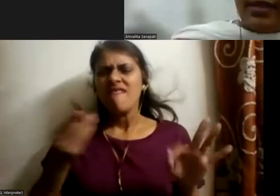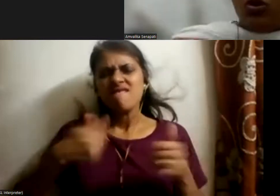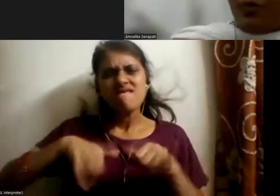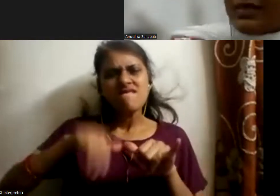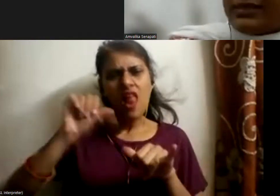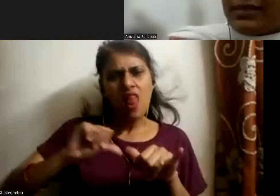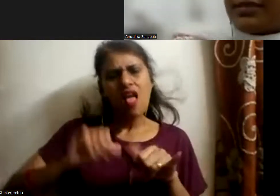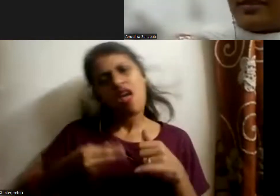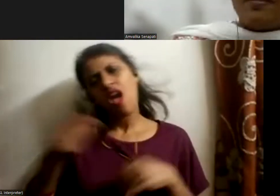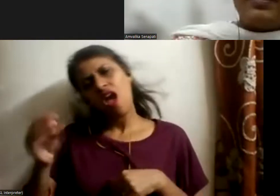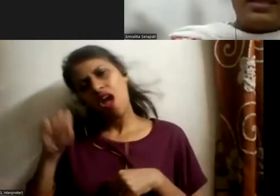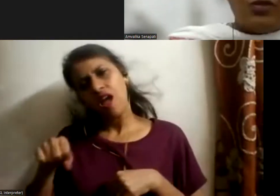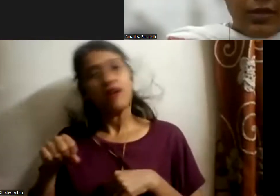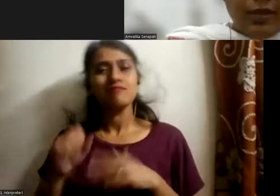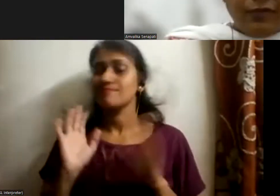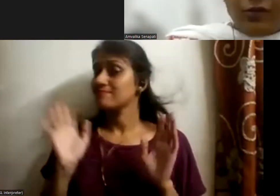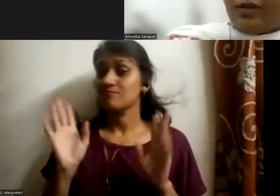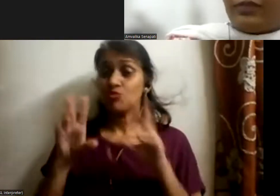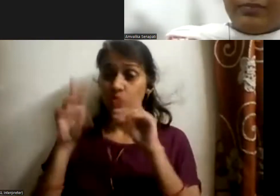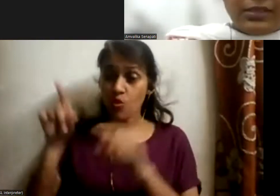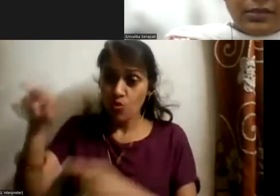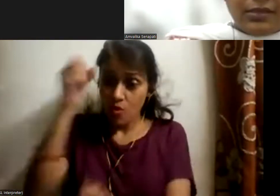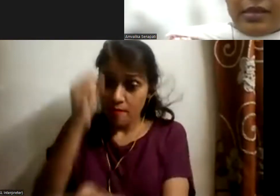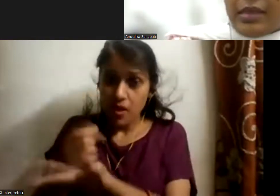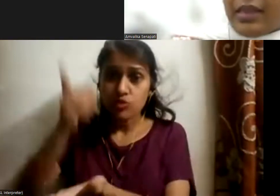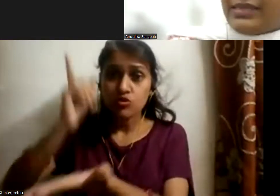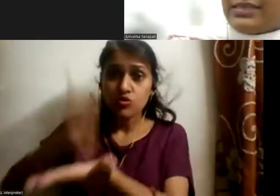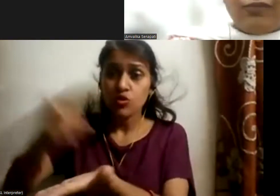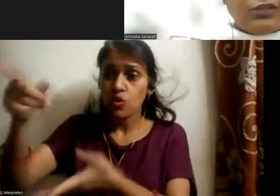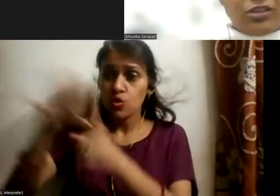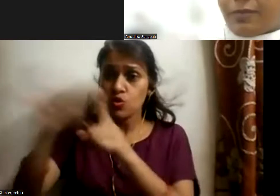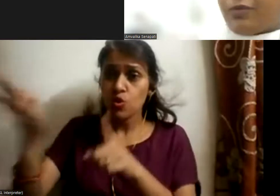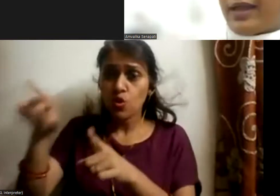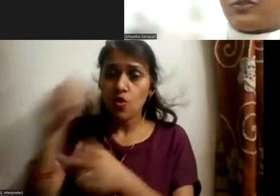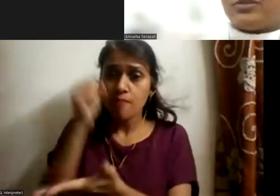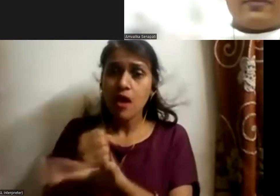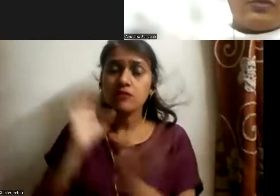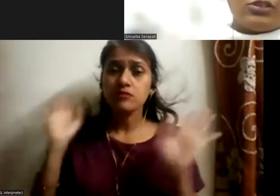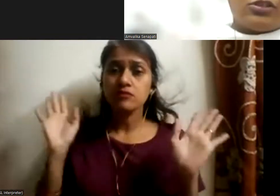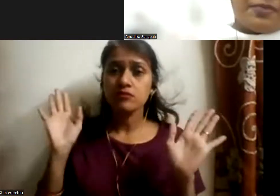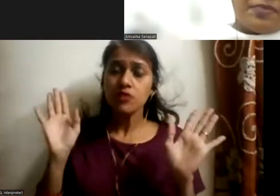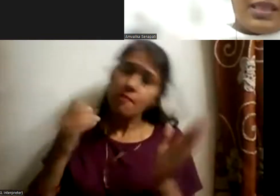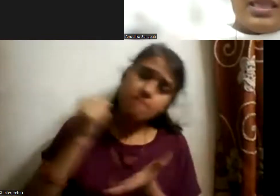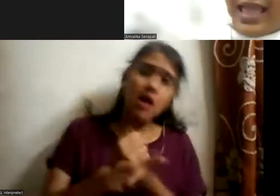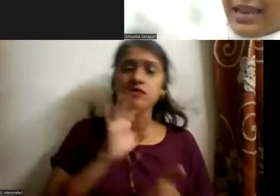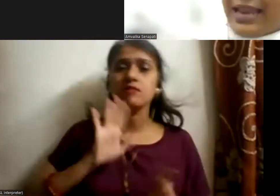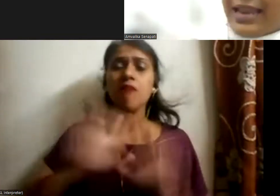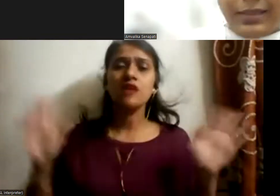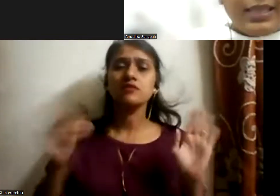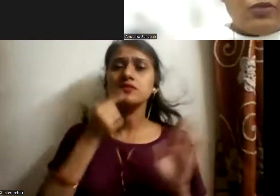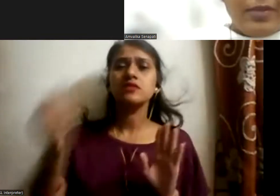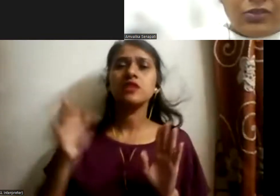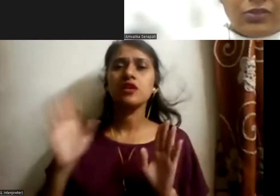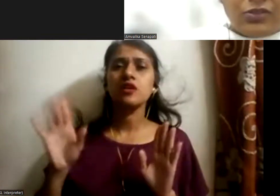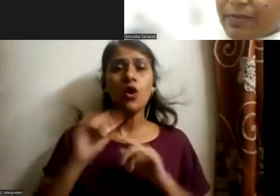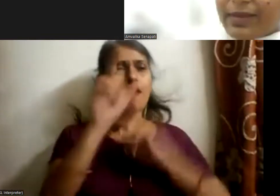पाएंगे. Nobody is asking the government, can you give? Do you have the budget? It is a full stop. You have to give, full stop. Any new building